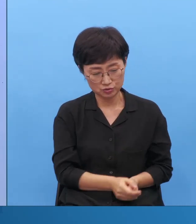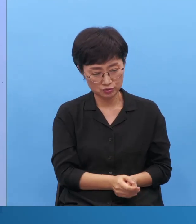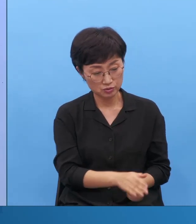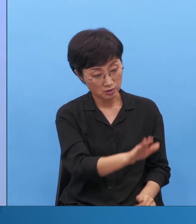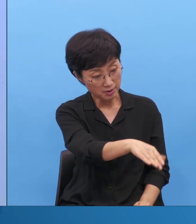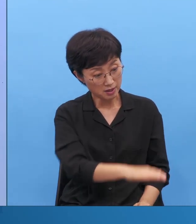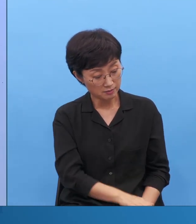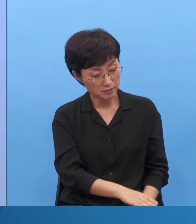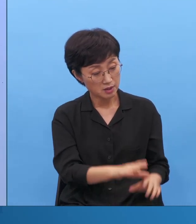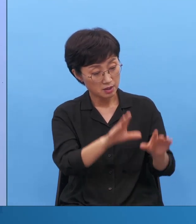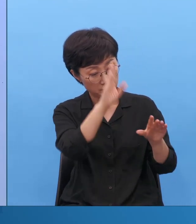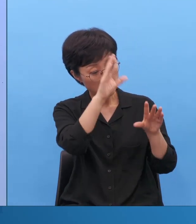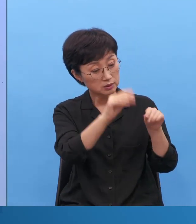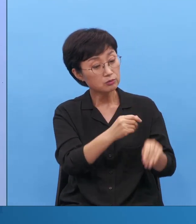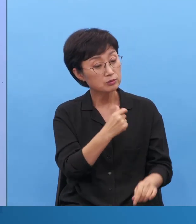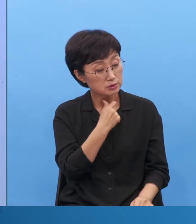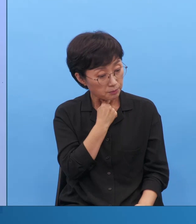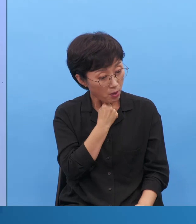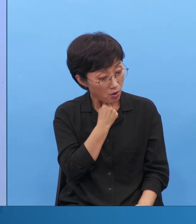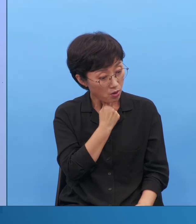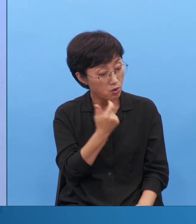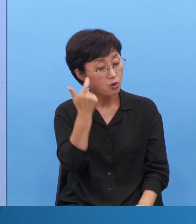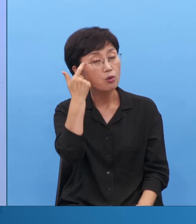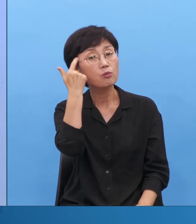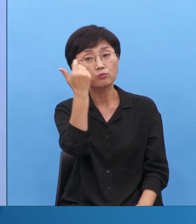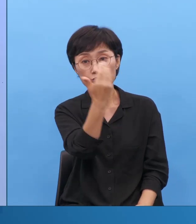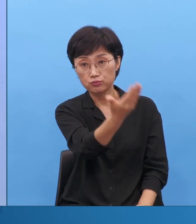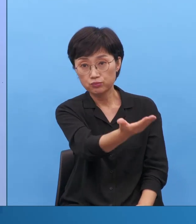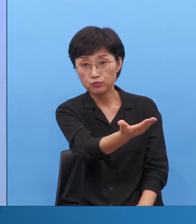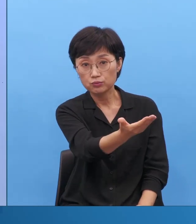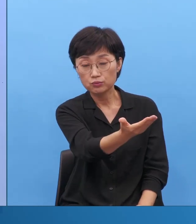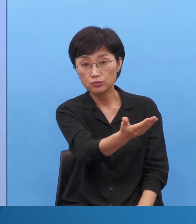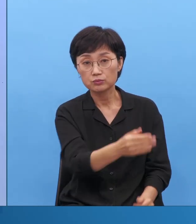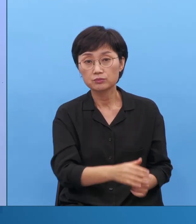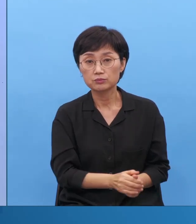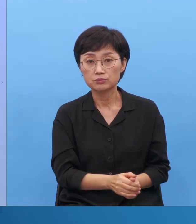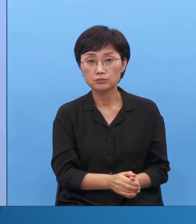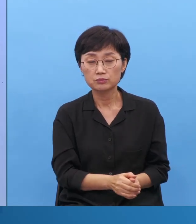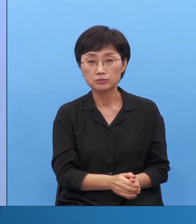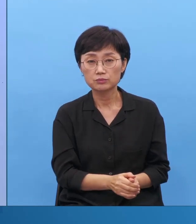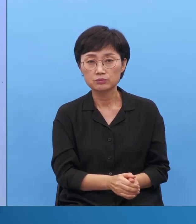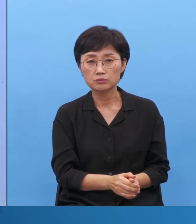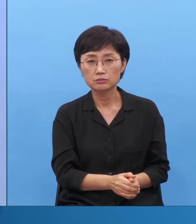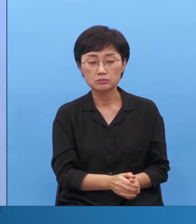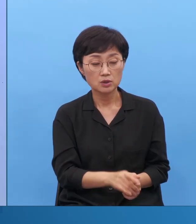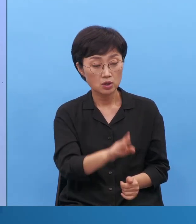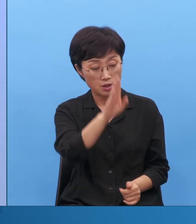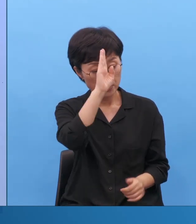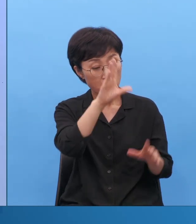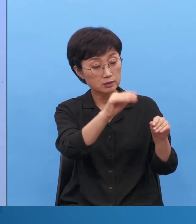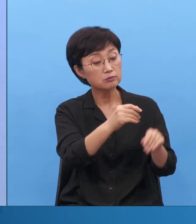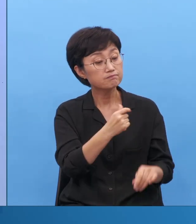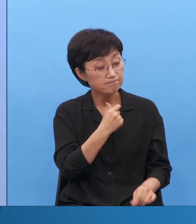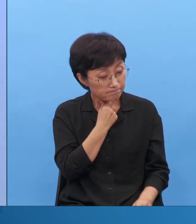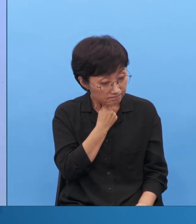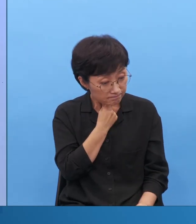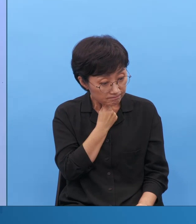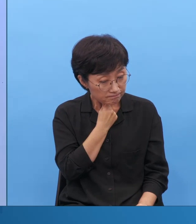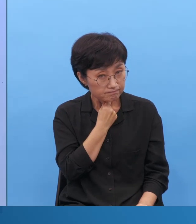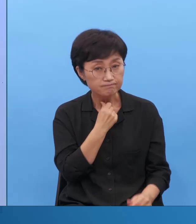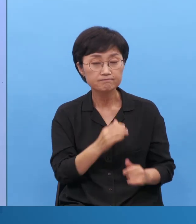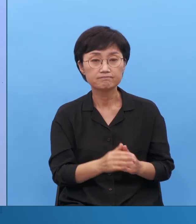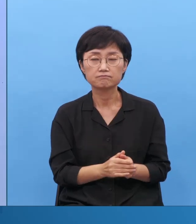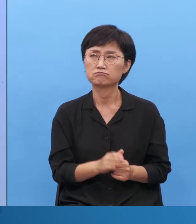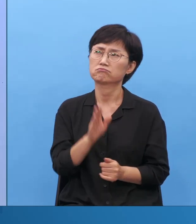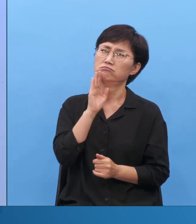원하느냐 물었습니다. And this Cinderella looked at the Lord, and Jesus asked him, "Do you want to get well?" 그부터 물었어요. 낫기를 원하느냐. That's the first thing he said. Do you want to get